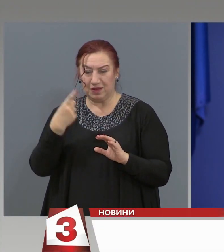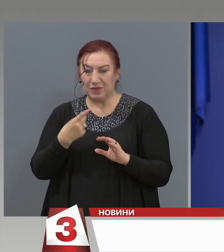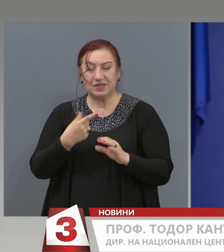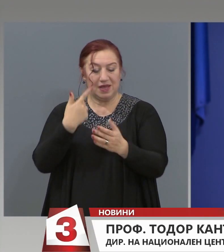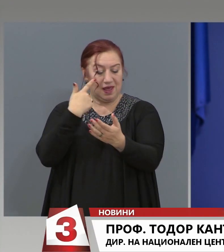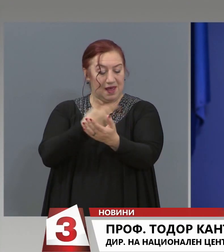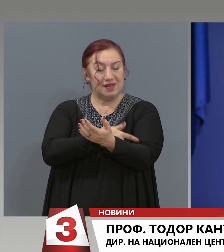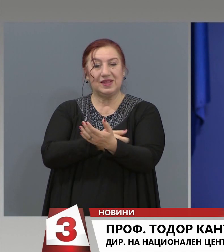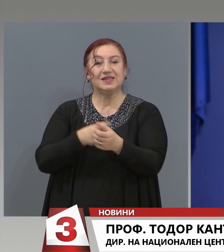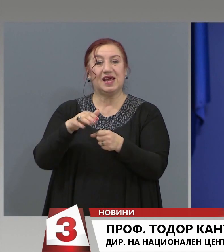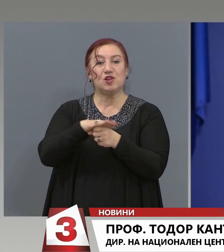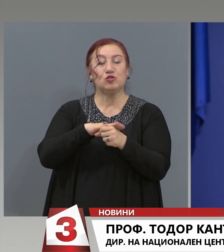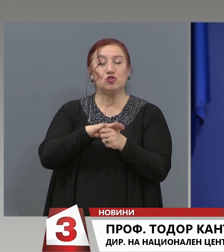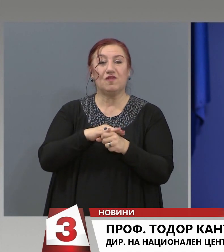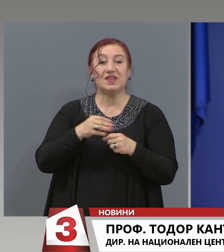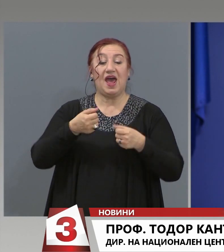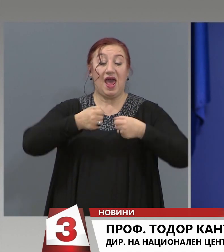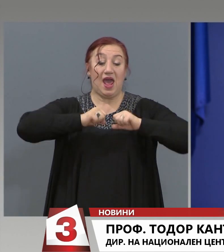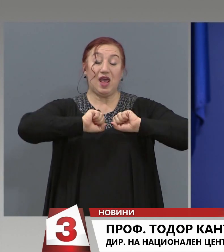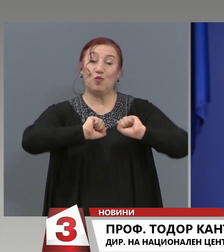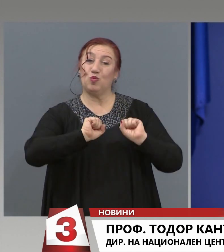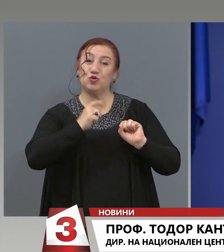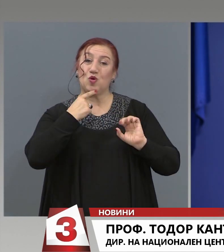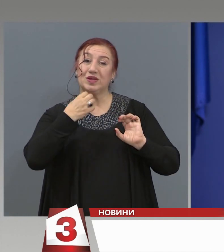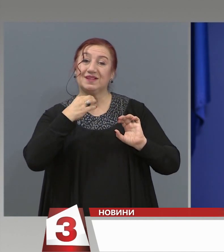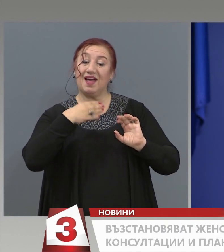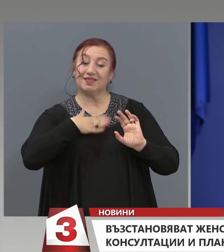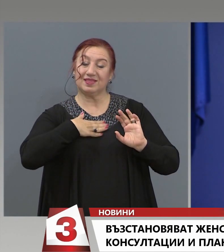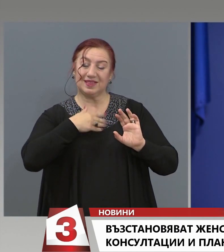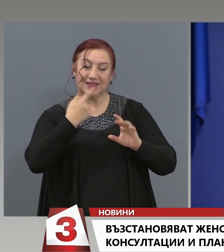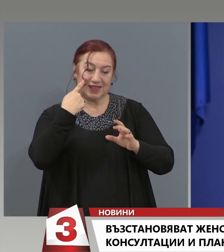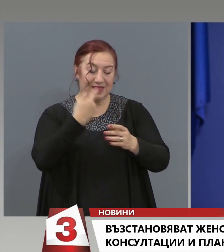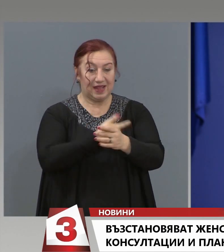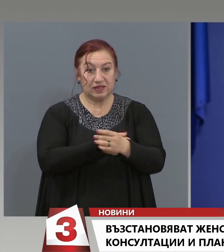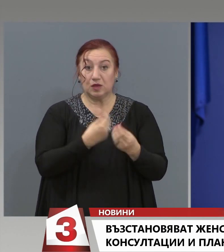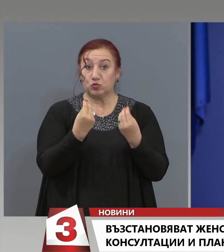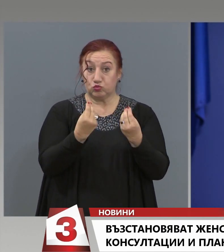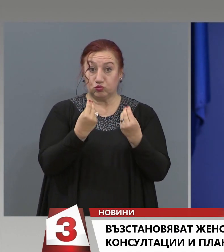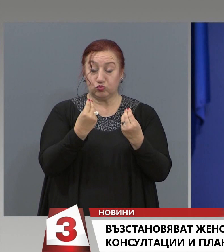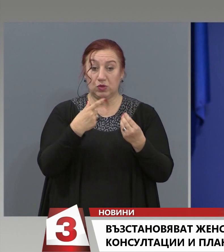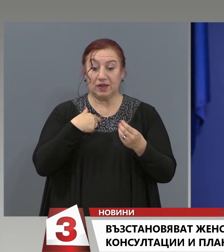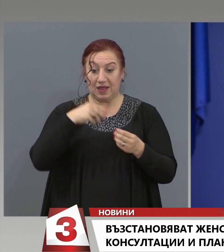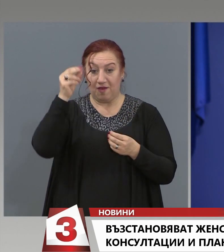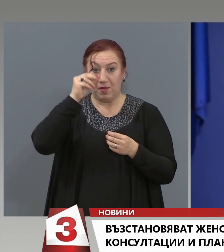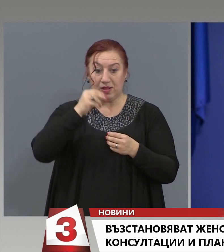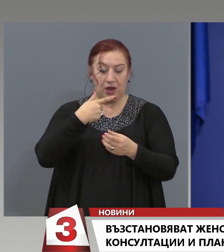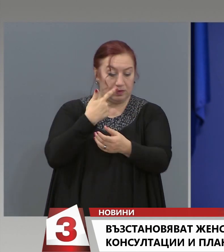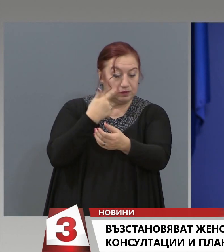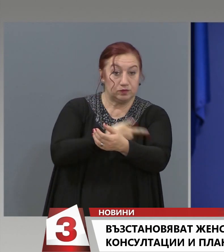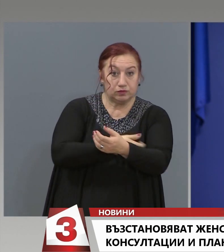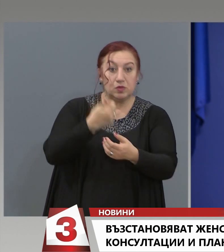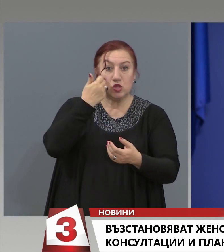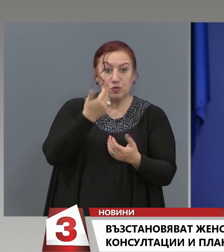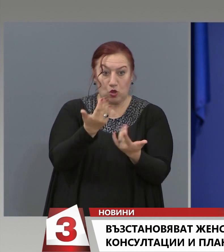имунозлатния метод имат много по-добър ефект и за това широко се прилагат от нас и това, което